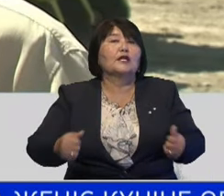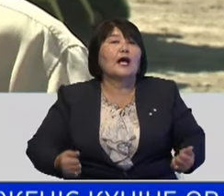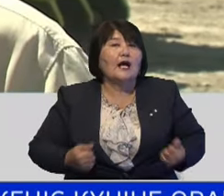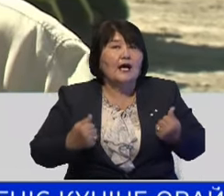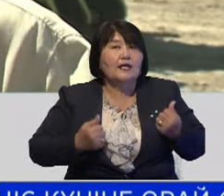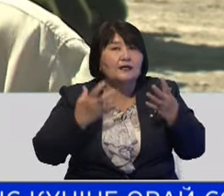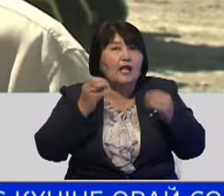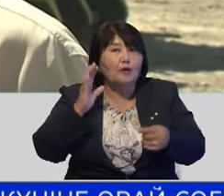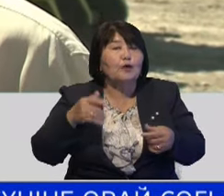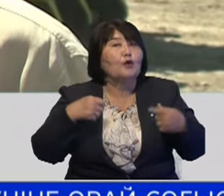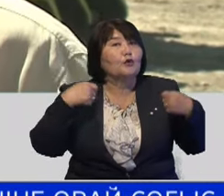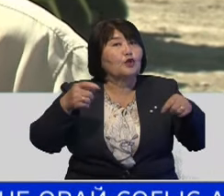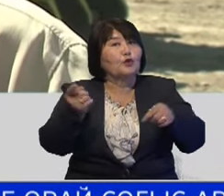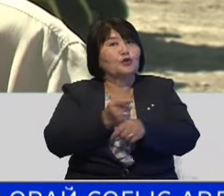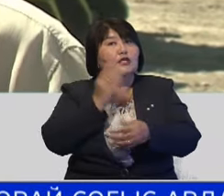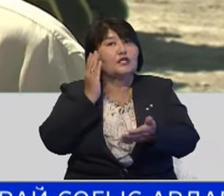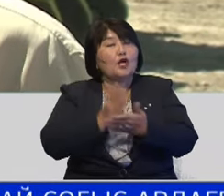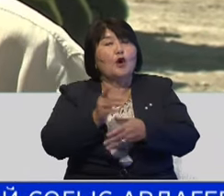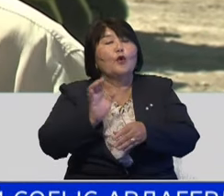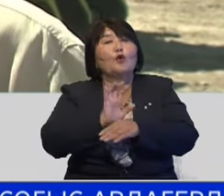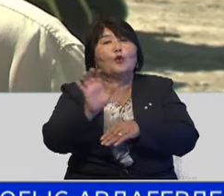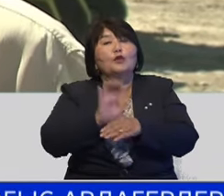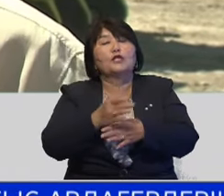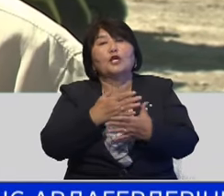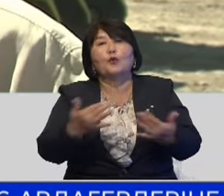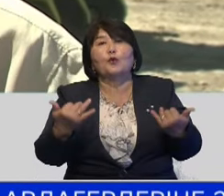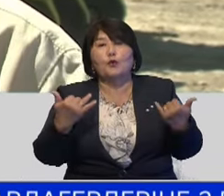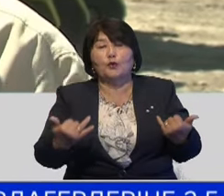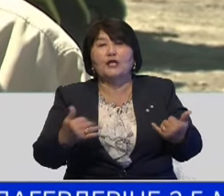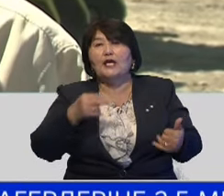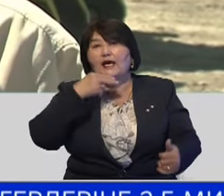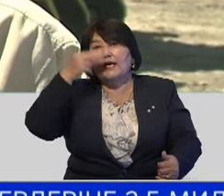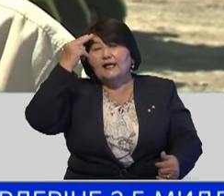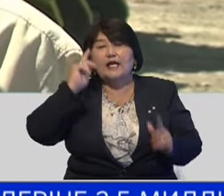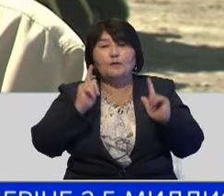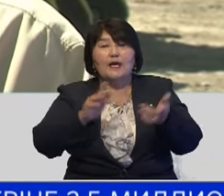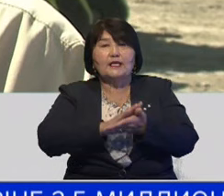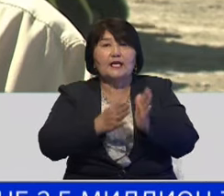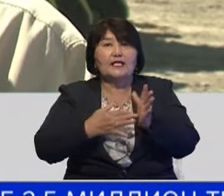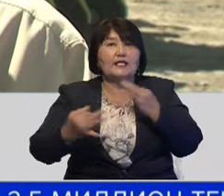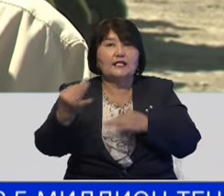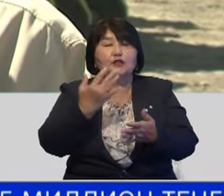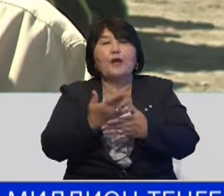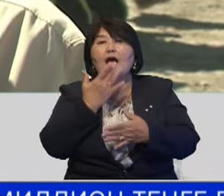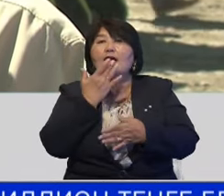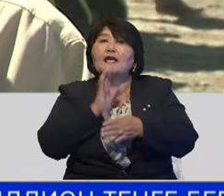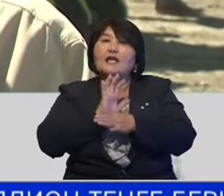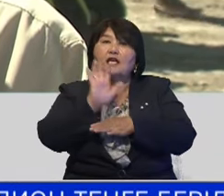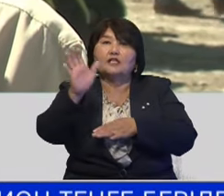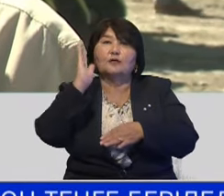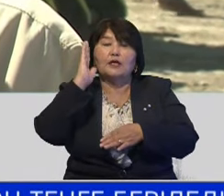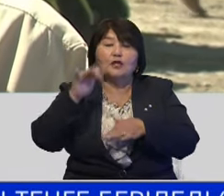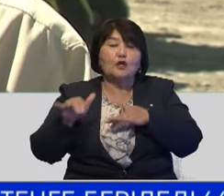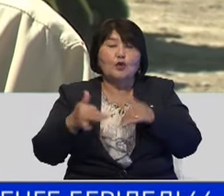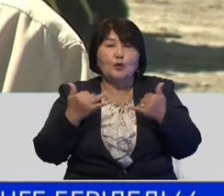болады. Себебі өткізетін жер болады. Ол өндірілген өнім қазір қытайлықтармен келісім бар, экспорттауға жолдары